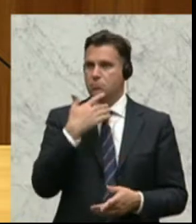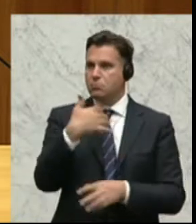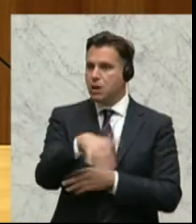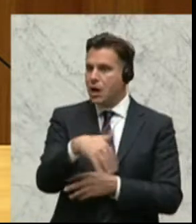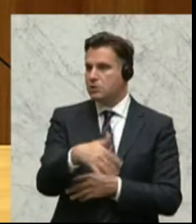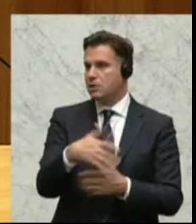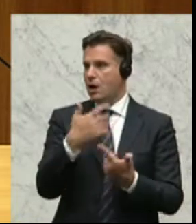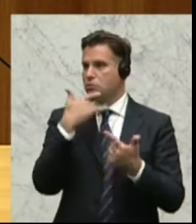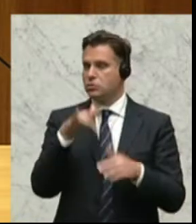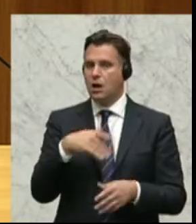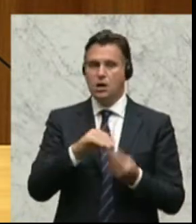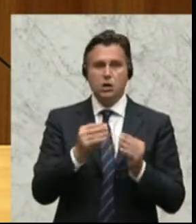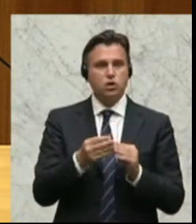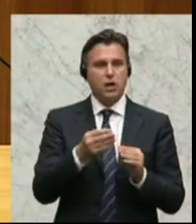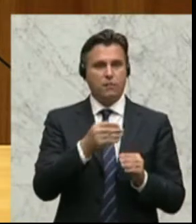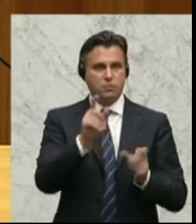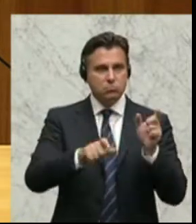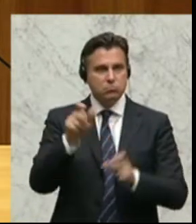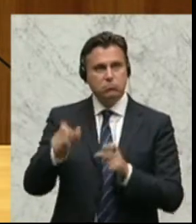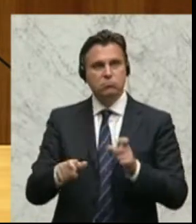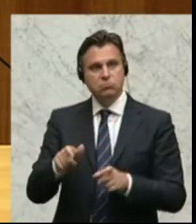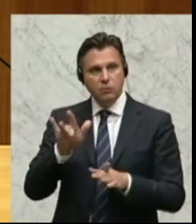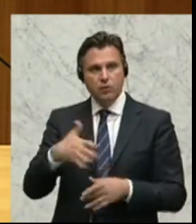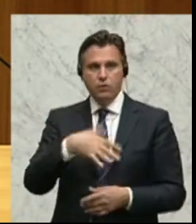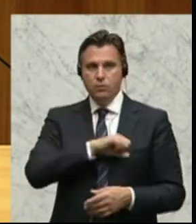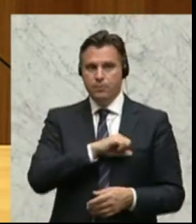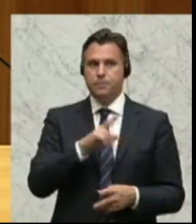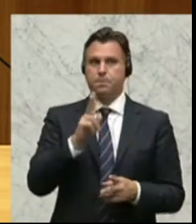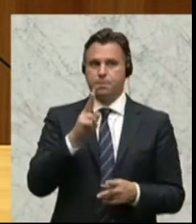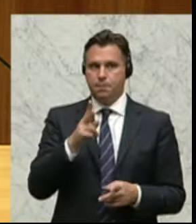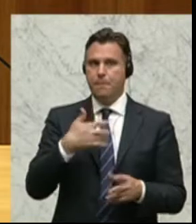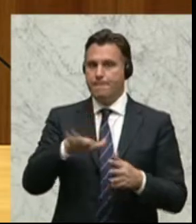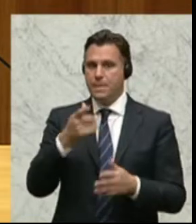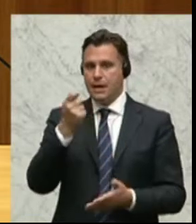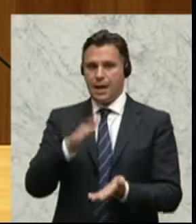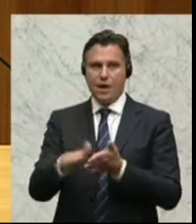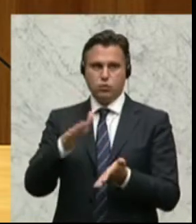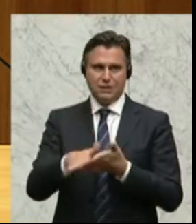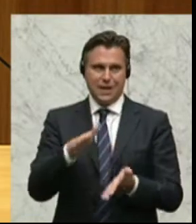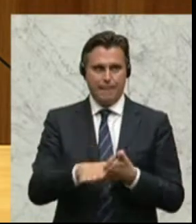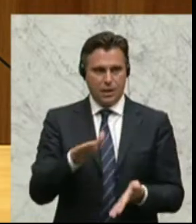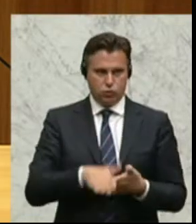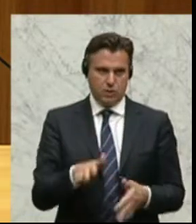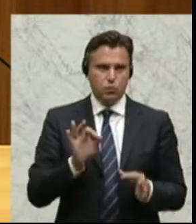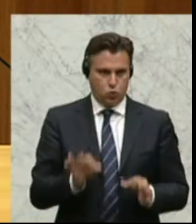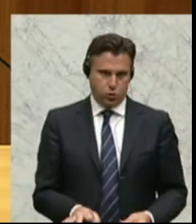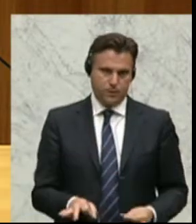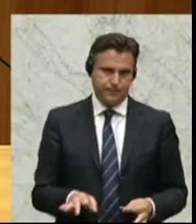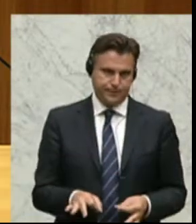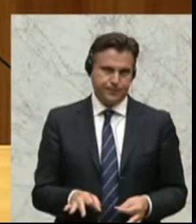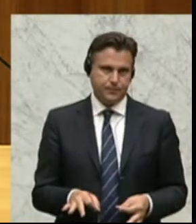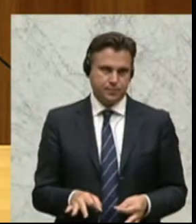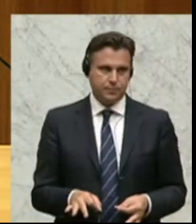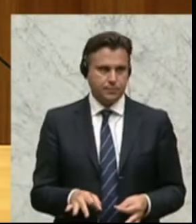die Fleißigen auch etwas davon haben, weil wieder mehr Geld ausgegeben wird. Zweitens haben wir auch im System